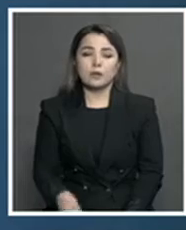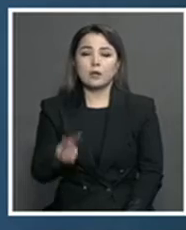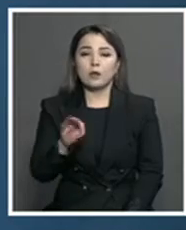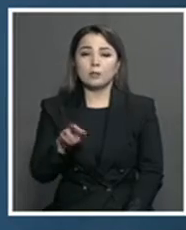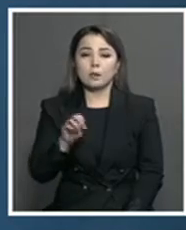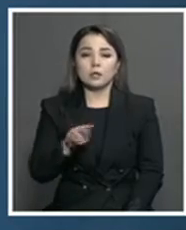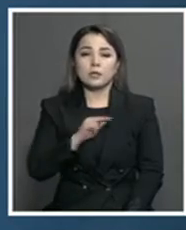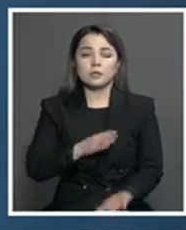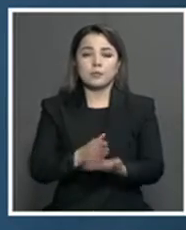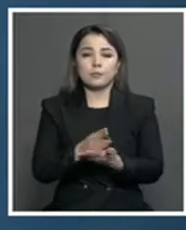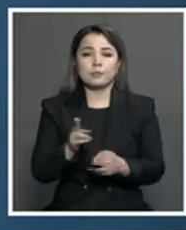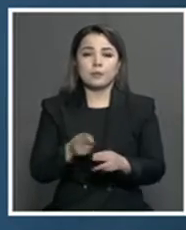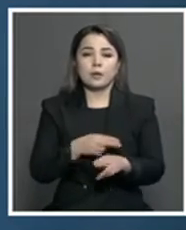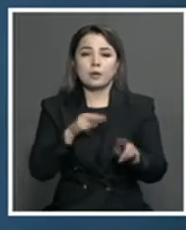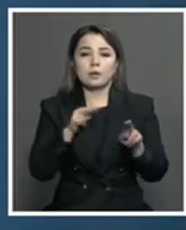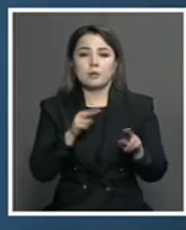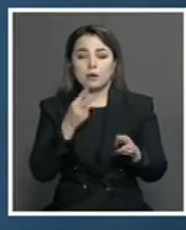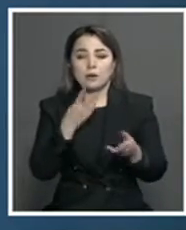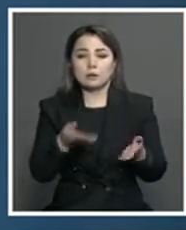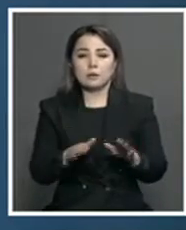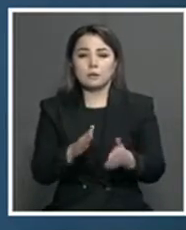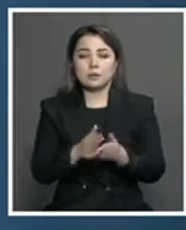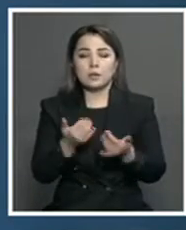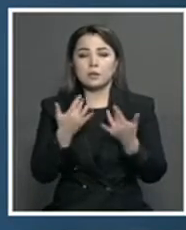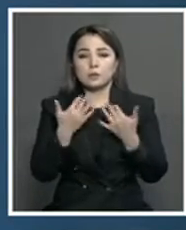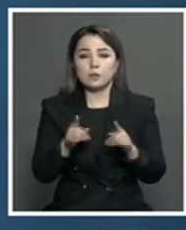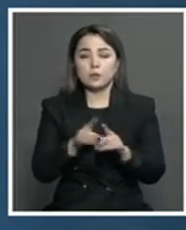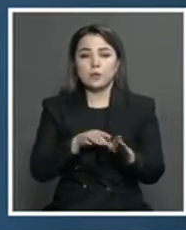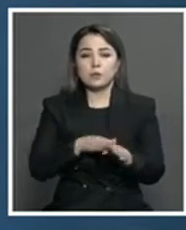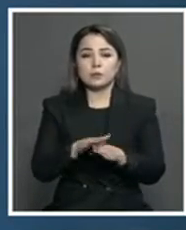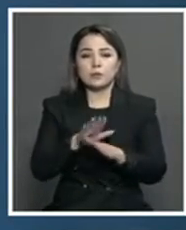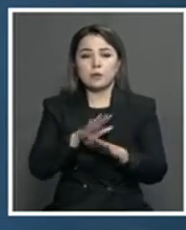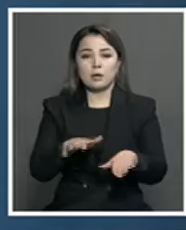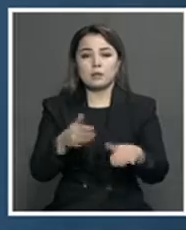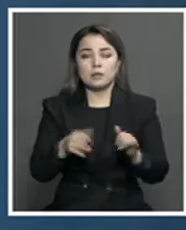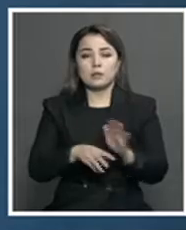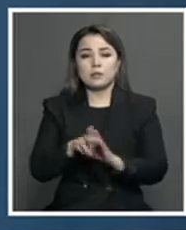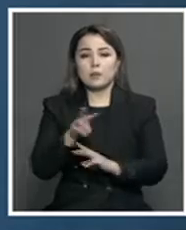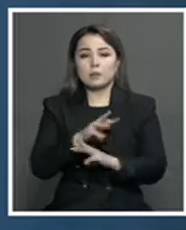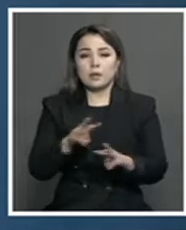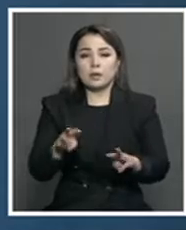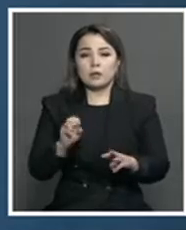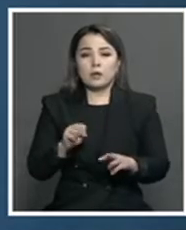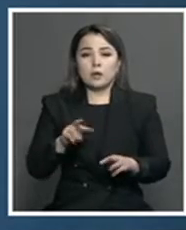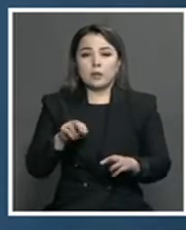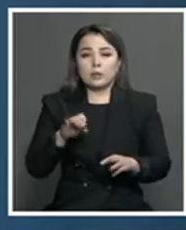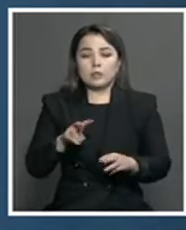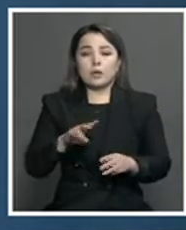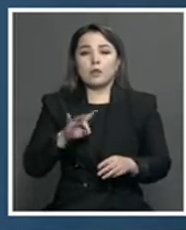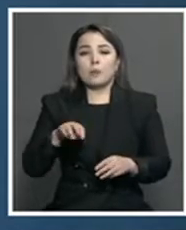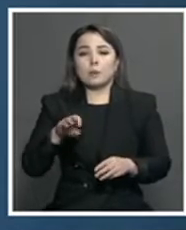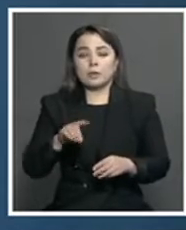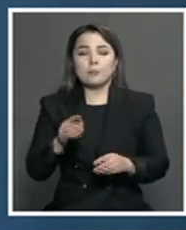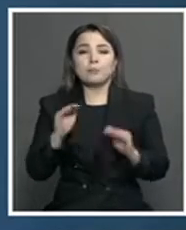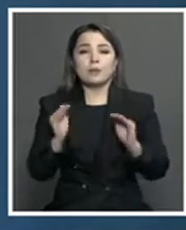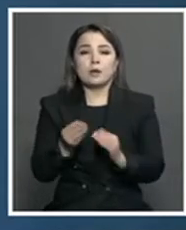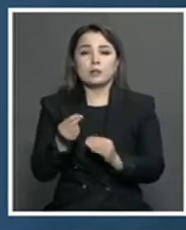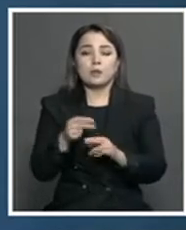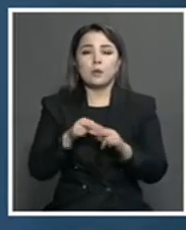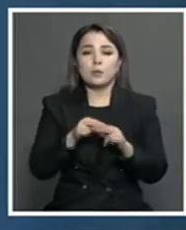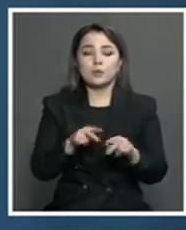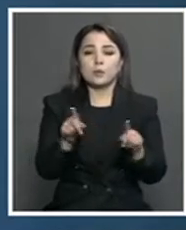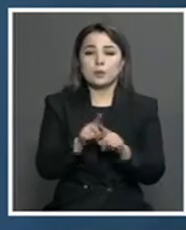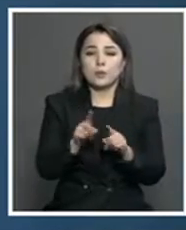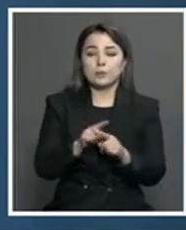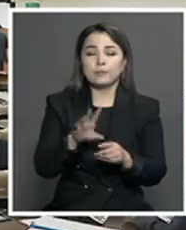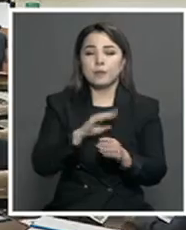Ломбардтардың қызметі бақылаусыз кеткен, сондықтан олар қойылған талапты орындамайды. Сенатор Андрей Лукин ломбардтар мен микроқаржы ұйымдарының жұмысына